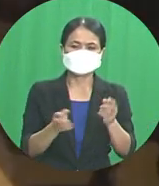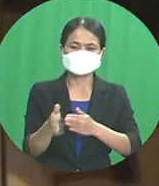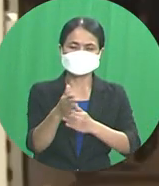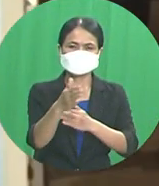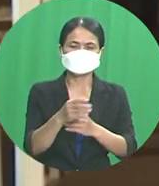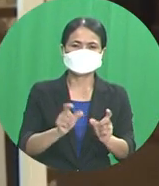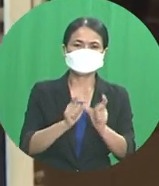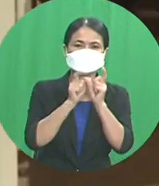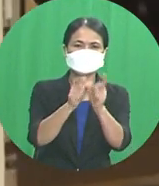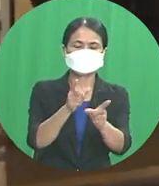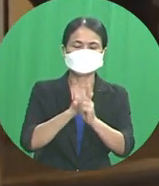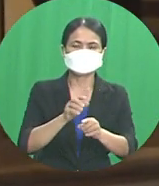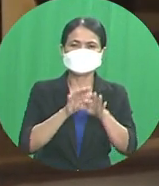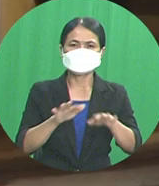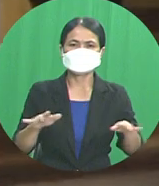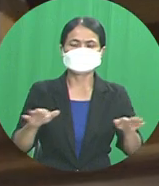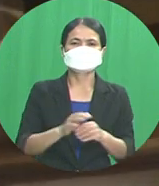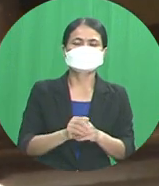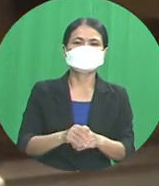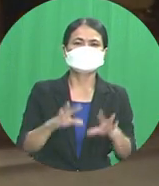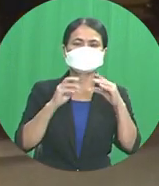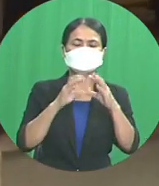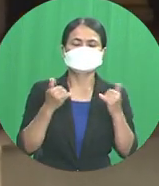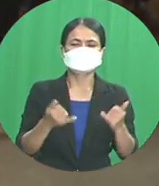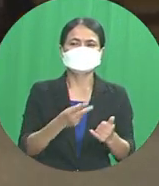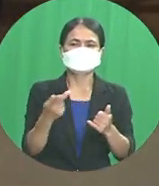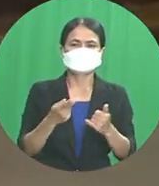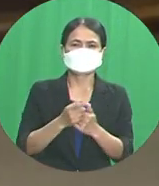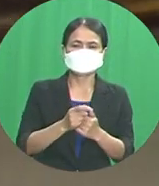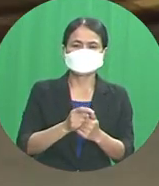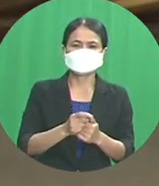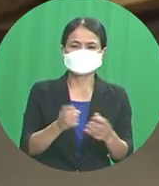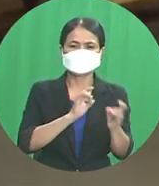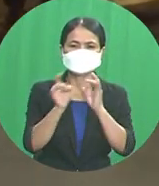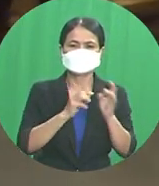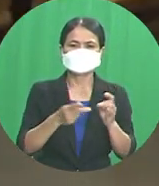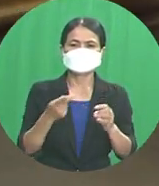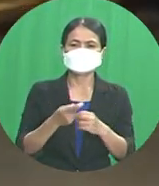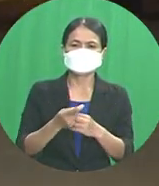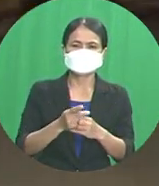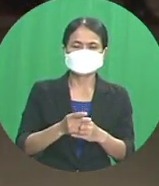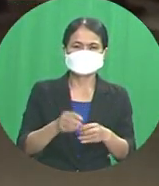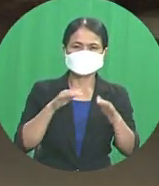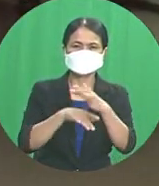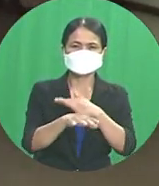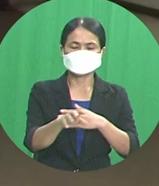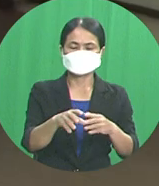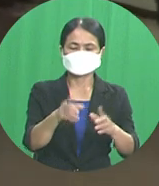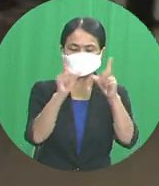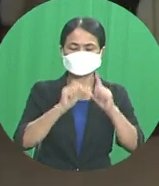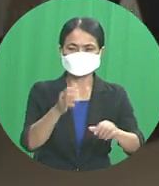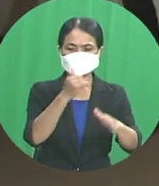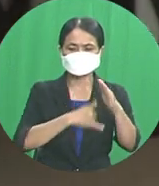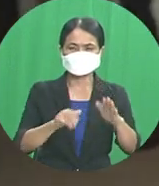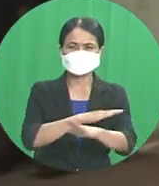ងការដឹកជញ្ជូនតាមដែនទឹកនៅក្នុងកិច្ចប្រជុំនោះភាគីទាំងពីរក៏បានពិភាក្សាគ្នាដែរអំពីលំហូរនៃជនចំណាកស្រុកម